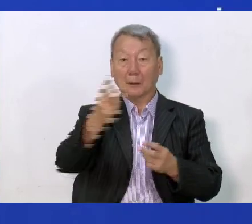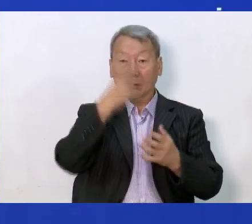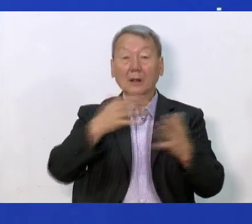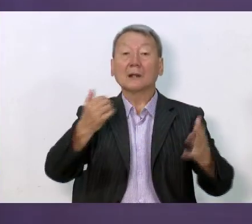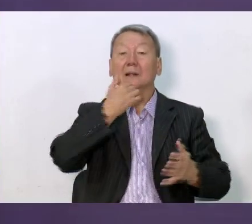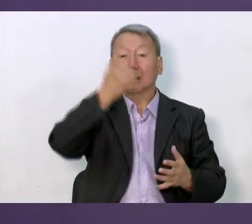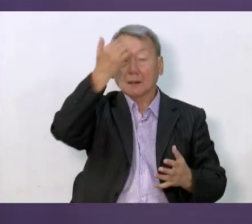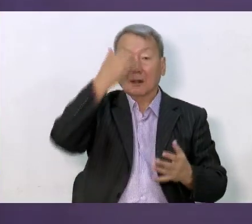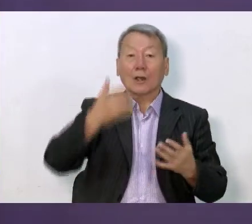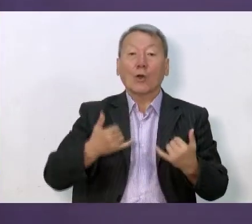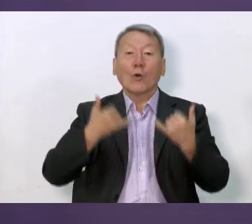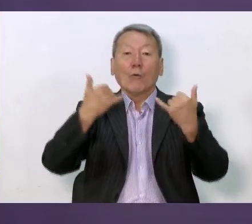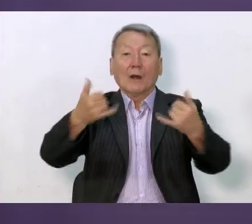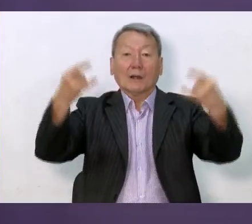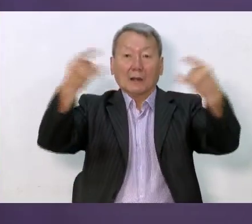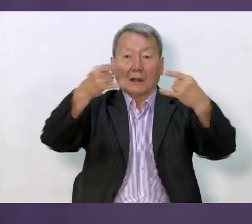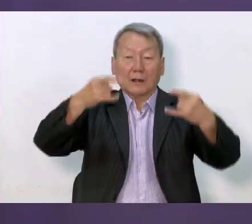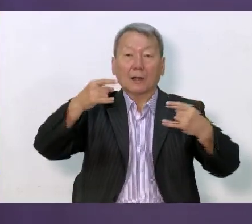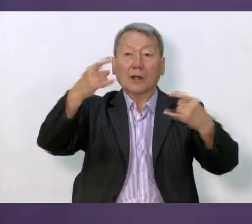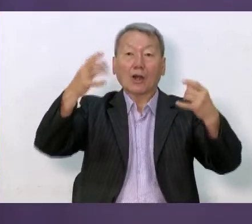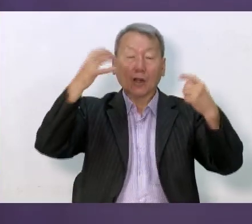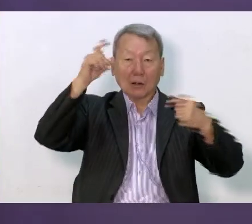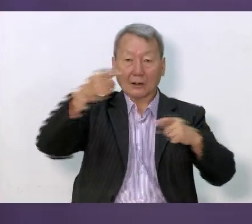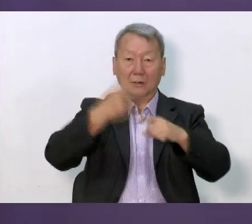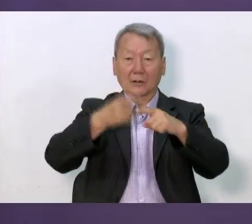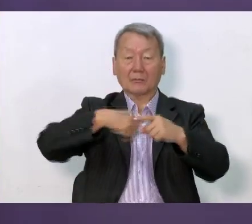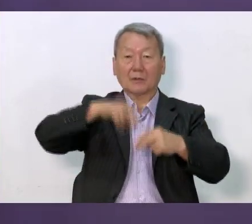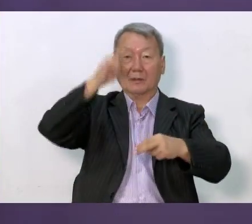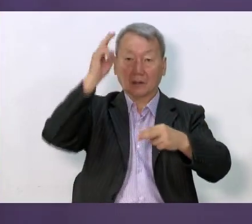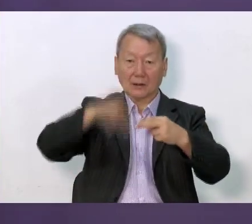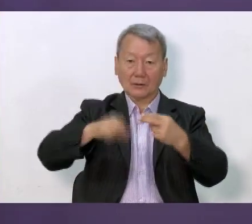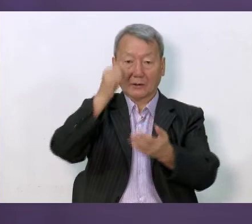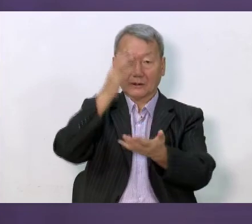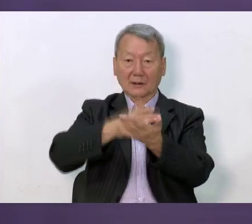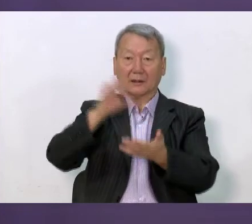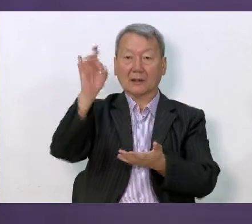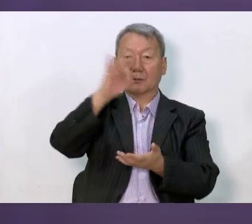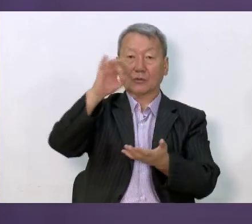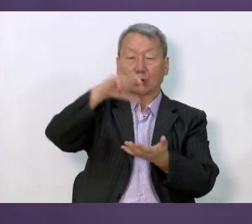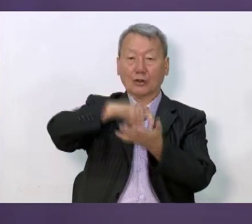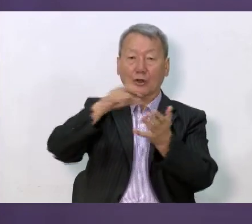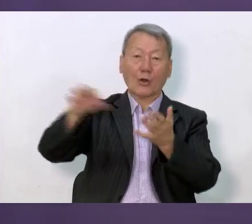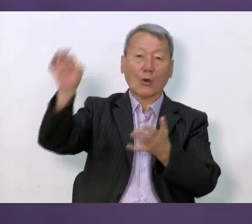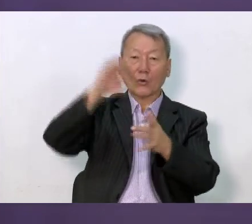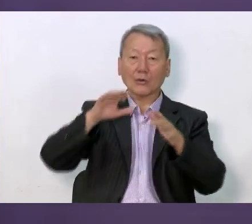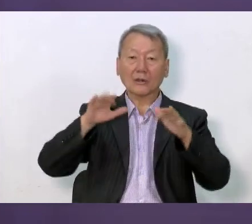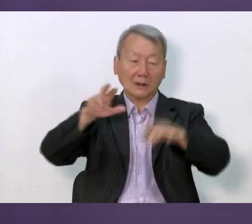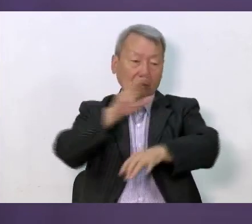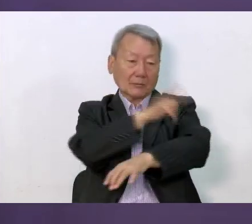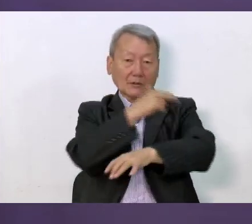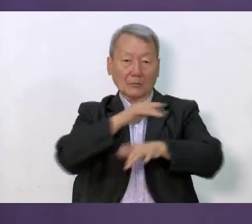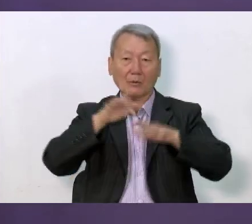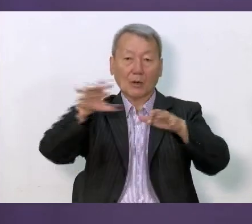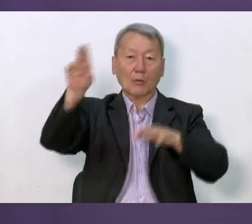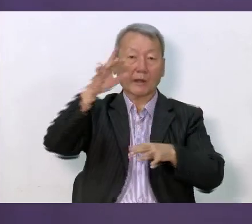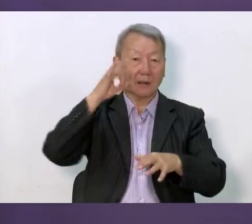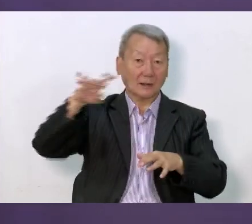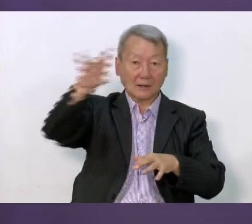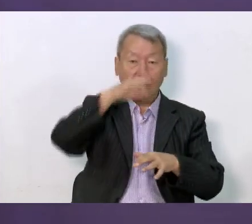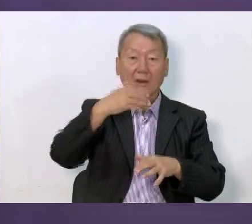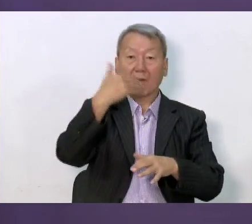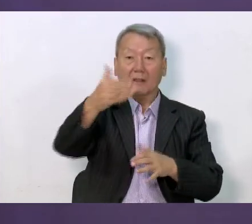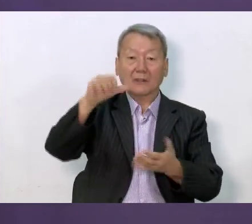Спасибо. Уважаемые телезрители, радиослушатели, на этом мы завершаем брифинг в пресс-центре республиканского штаба о текущей эпидемиологической ситуации по